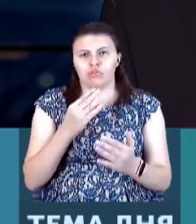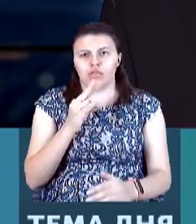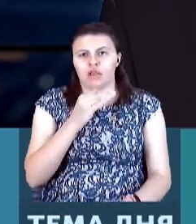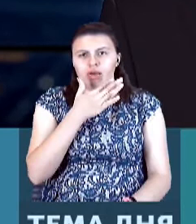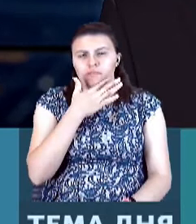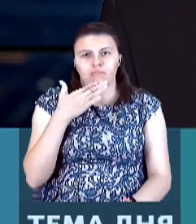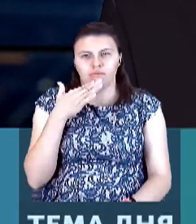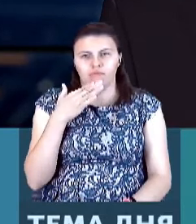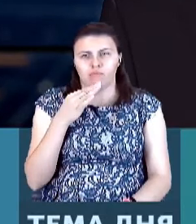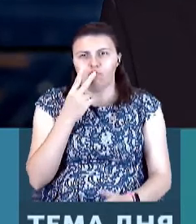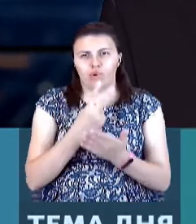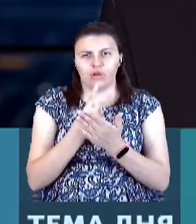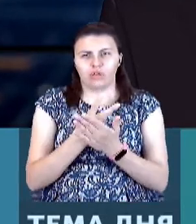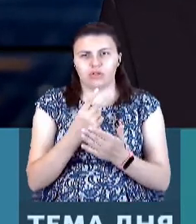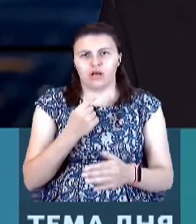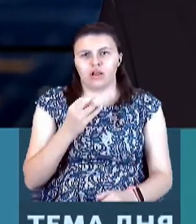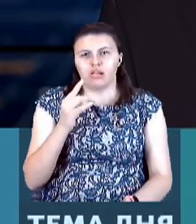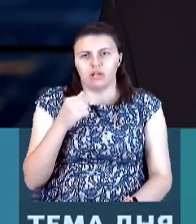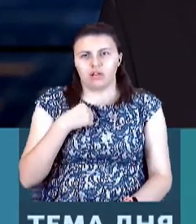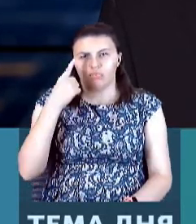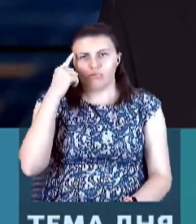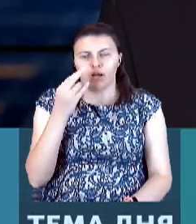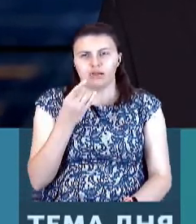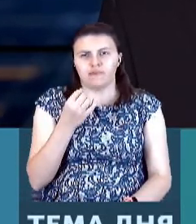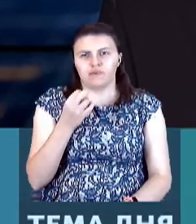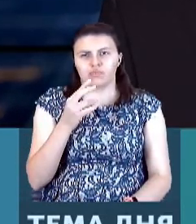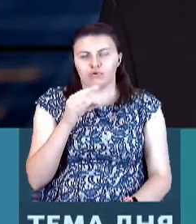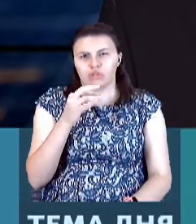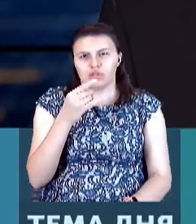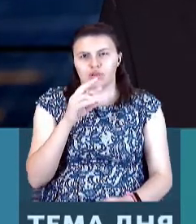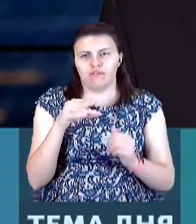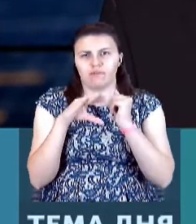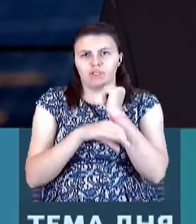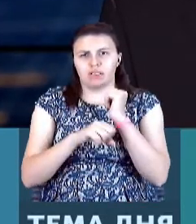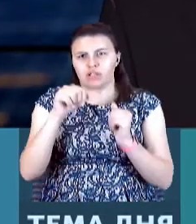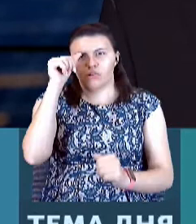але я думаю, що інфляція активізується в кінці року. Скажімо, якщо ми матимемо в цьому році умовно там